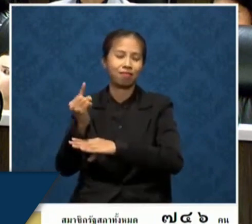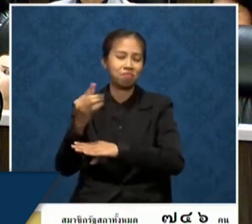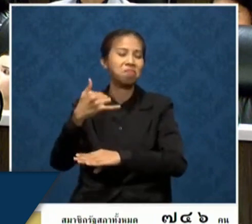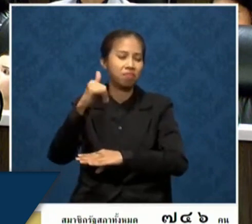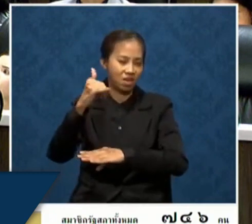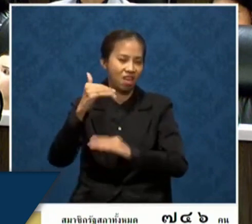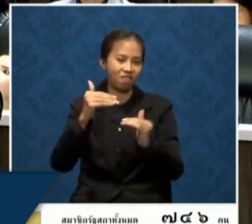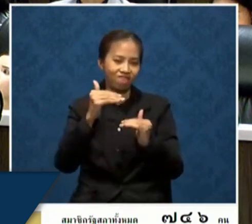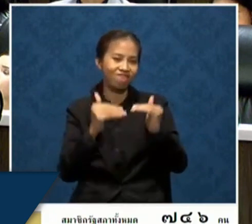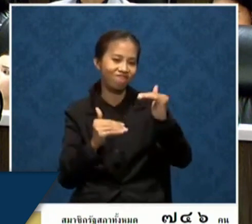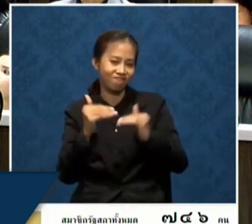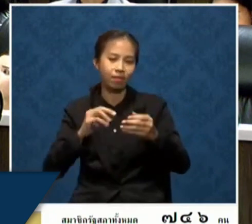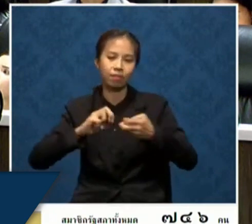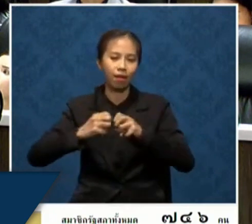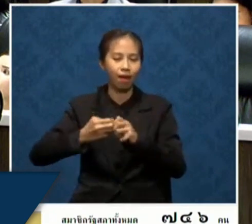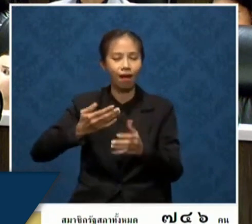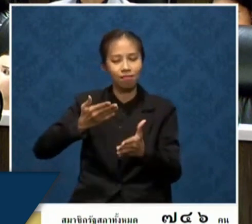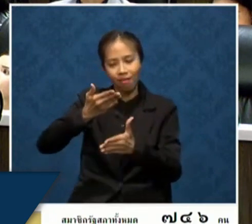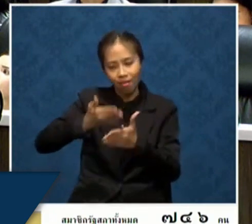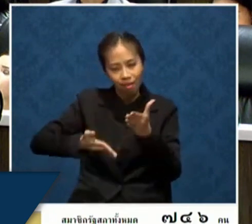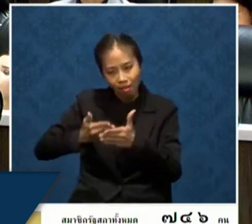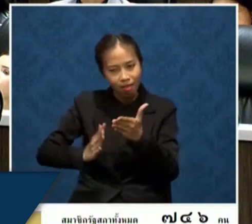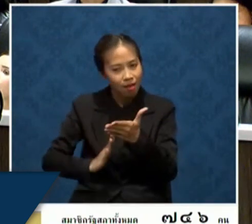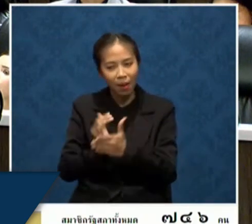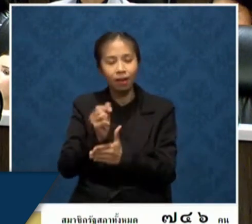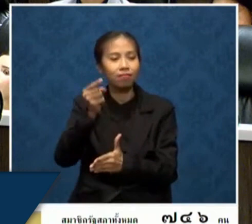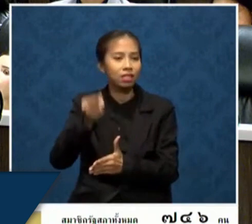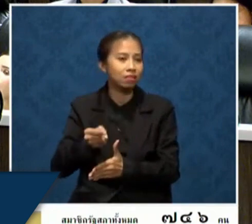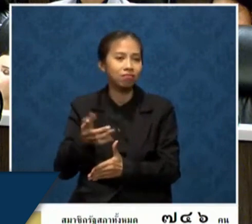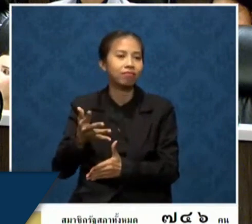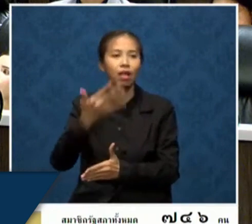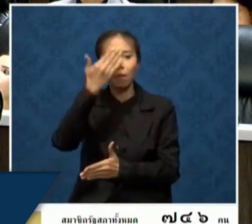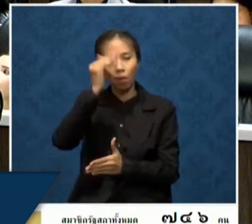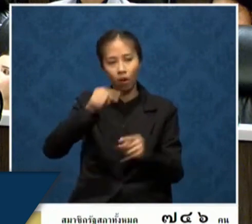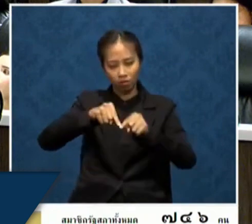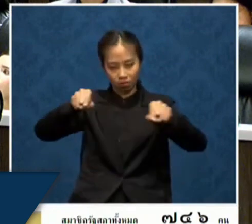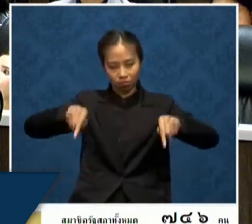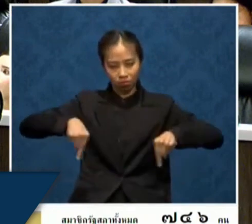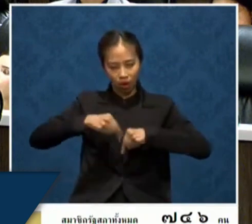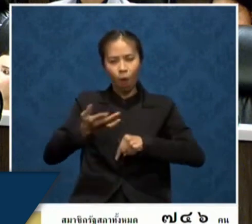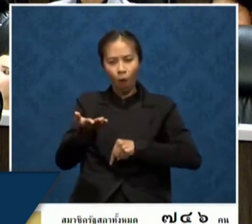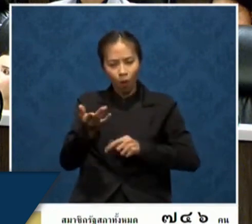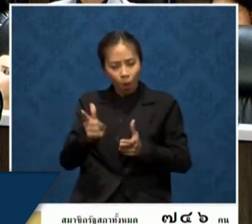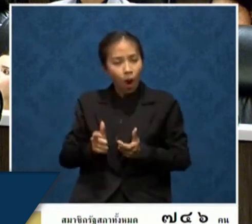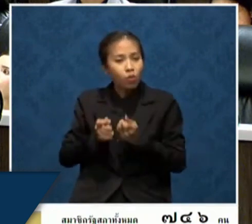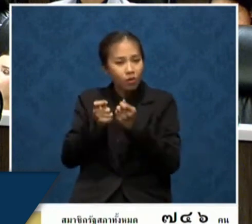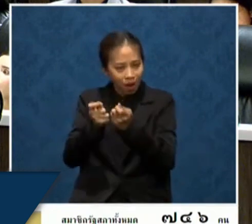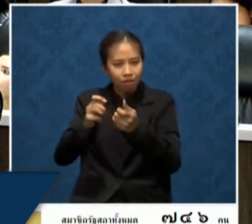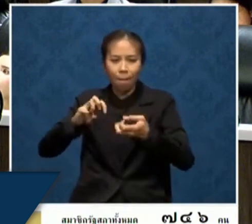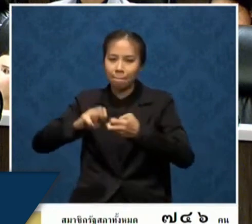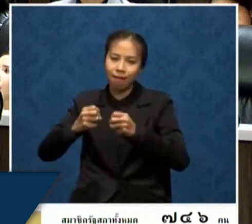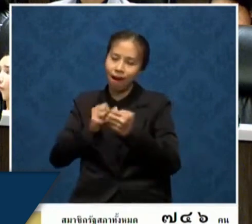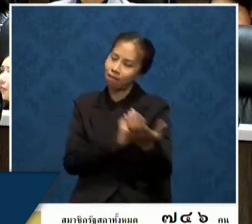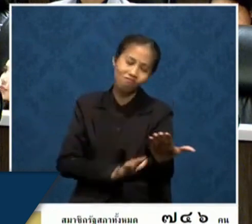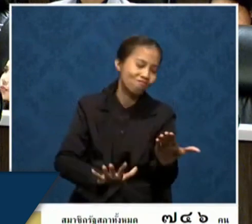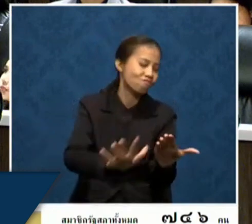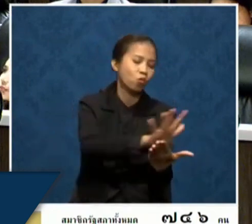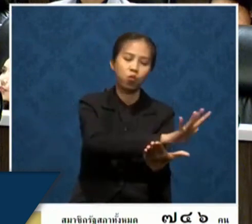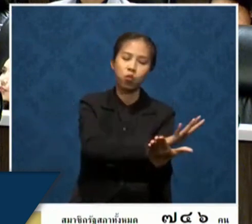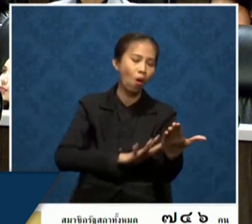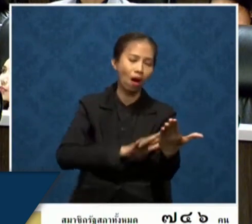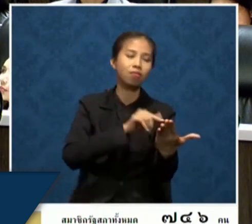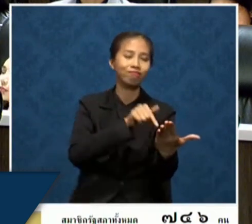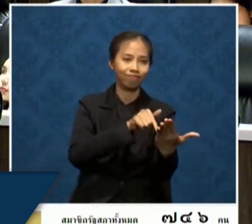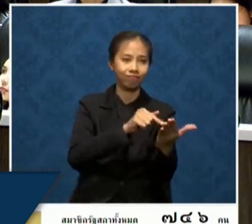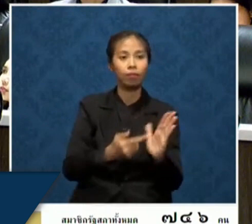ำและไม่แก้ปัญหาได้จริงเพราะอะไรครับเพราะปัญหาใบอนุญาตเป็นปัญหาที่ครอบคลุมทั้งประเทศไม่ใช่จังหวัดใดจังหวัดหนึ่ง